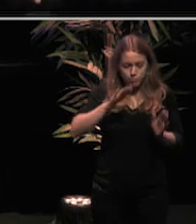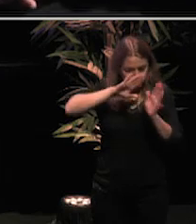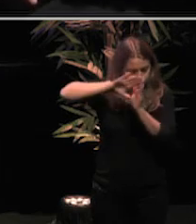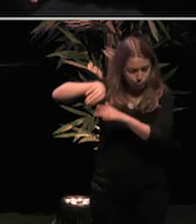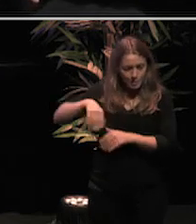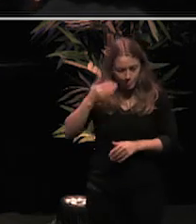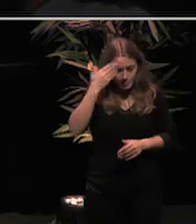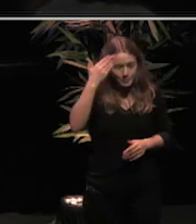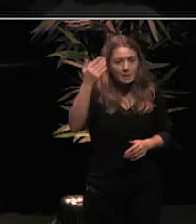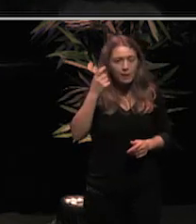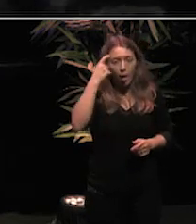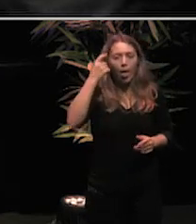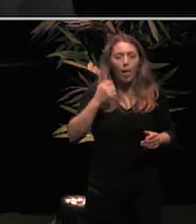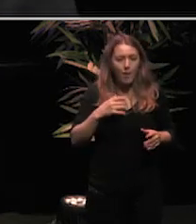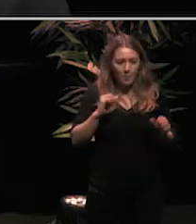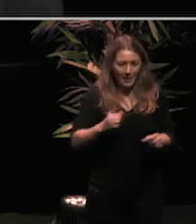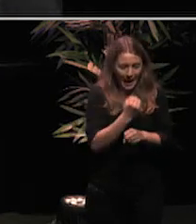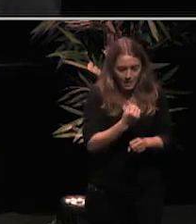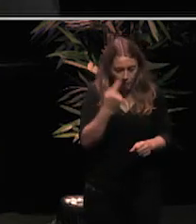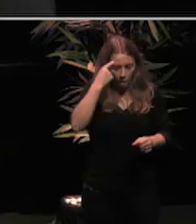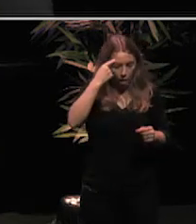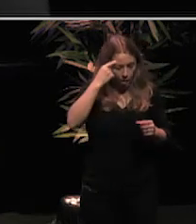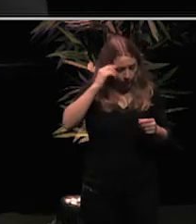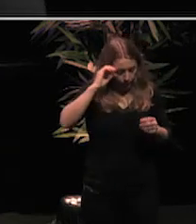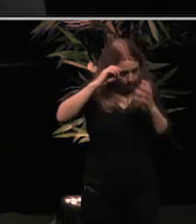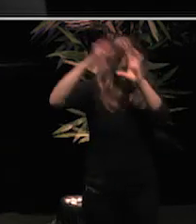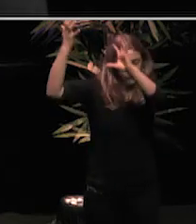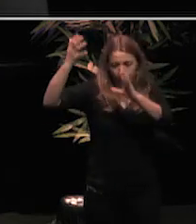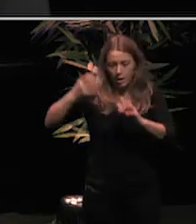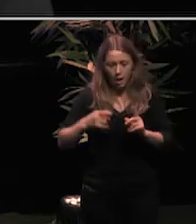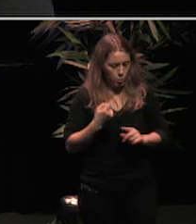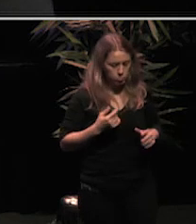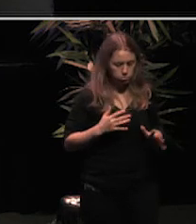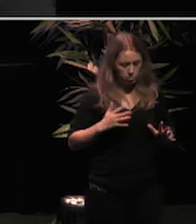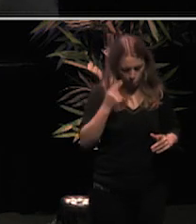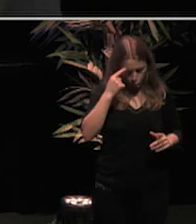vrille. Donc ça veut dire rester concentré sur des tâches